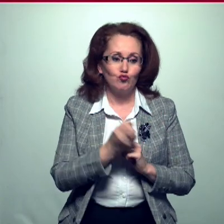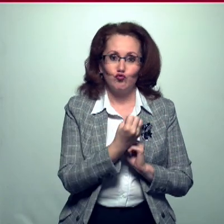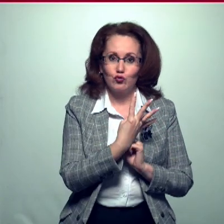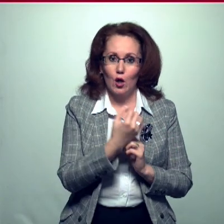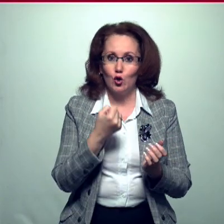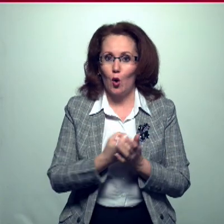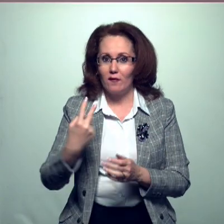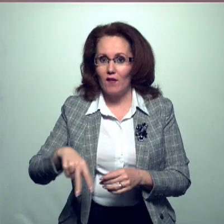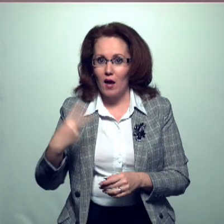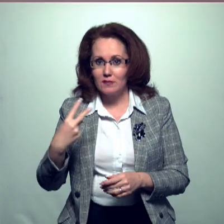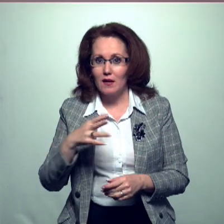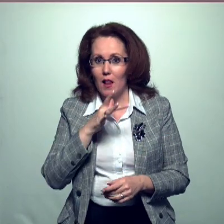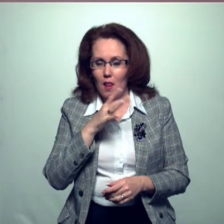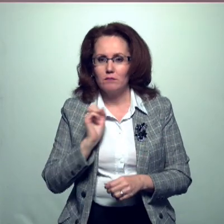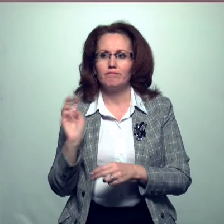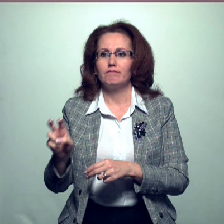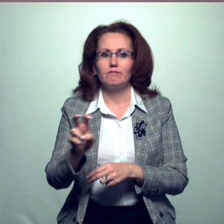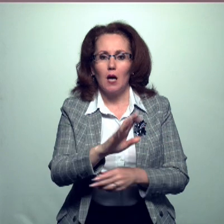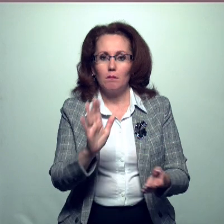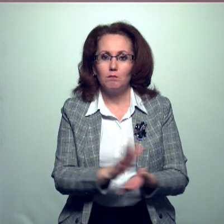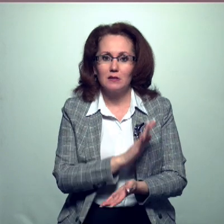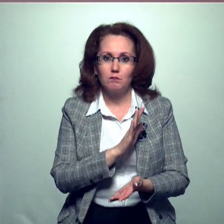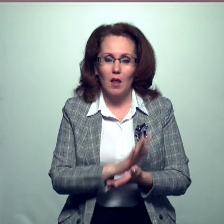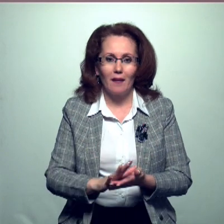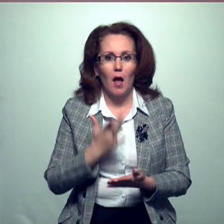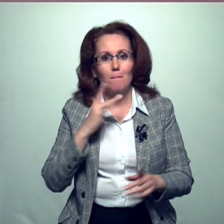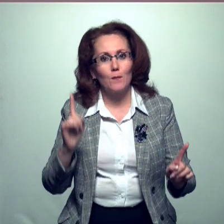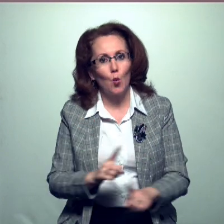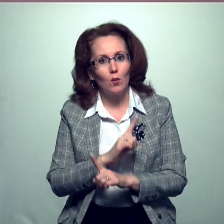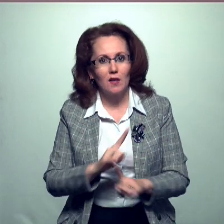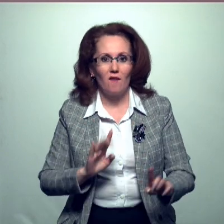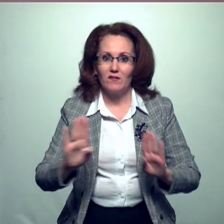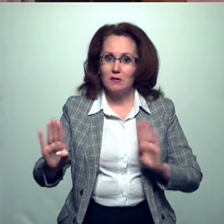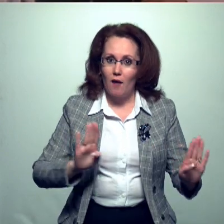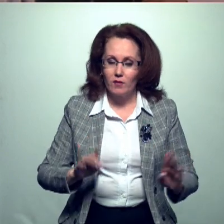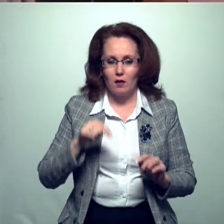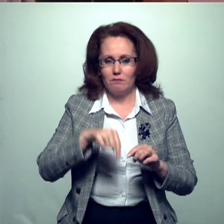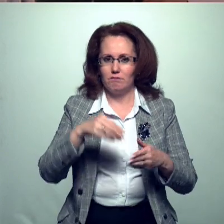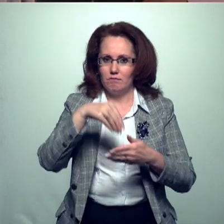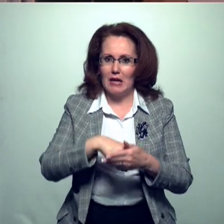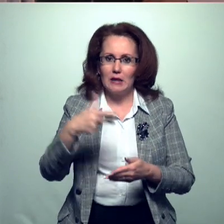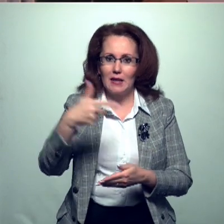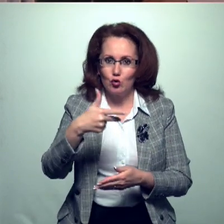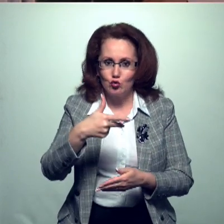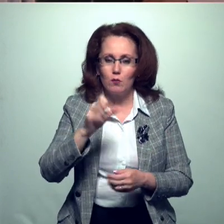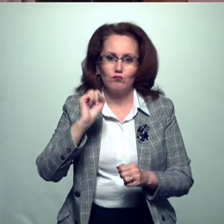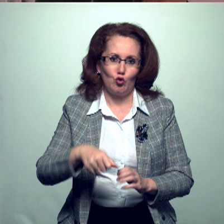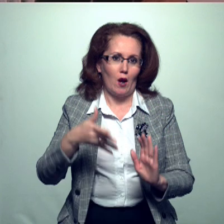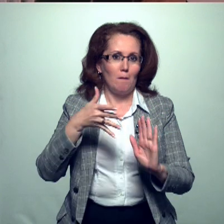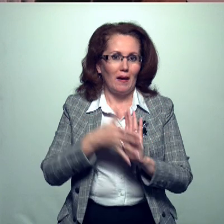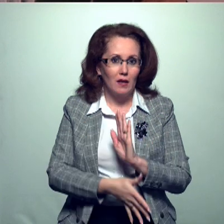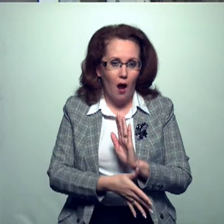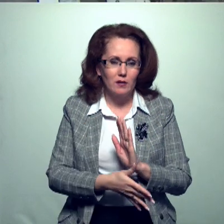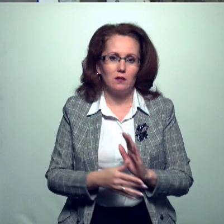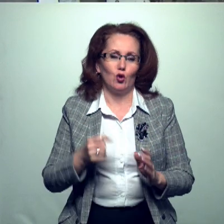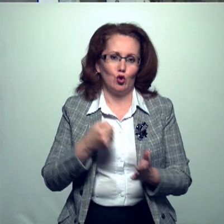посещать театры, музеи и выставки. Ее номинал в этом году составит 3000 рублей, потратить их можно будет до 31 декабря. В новом